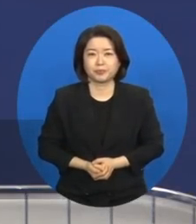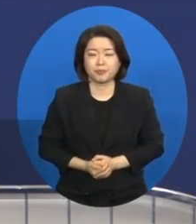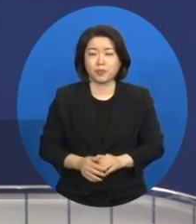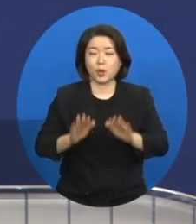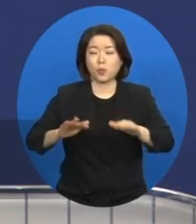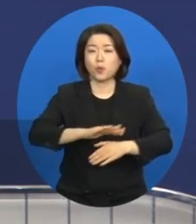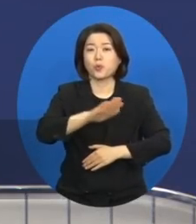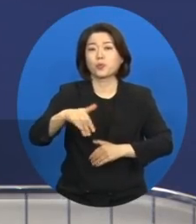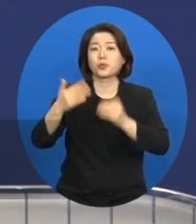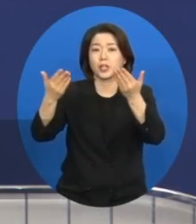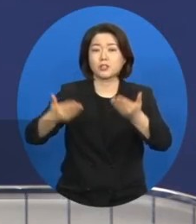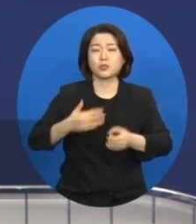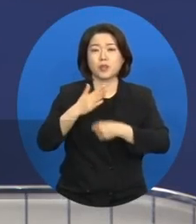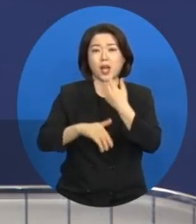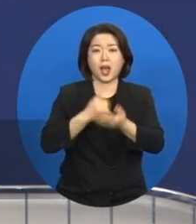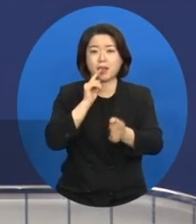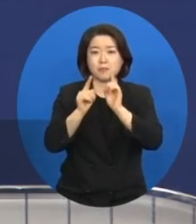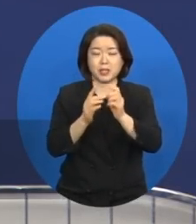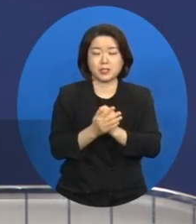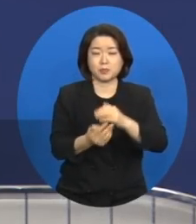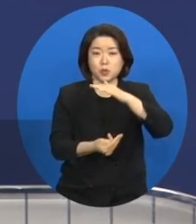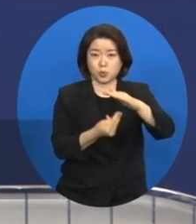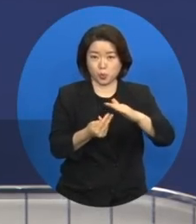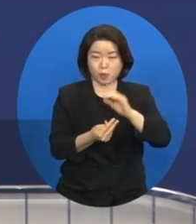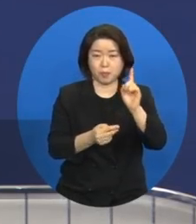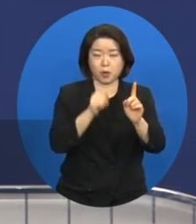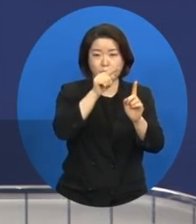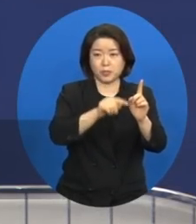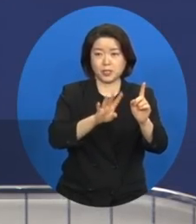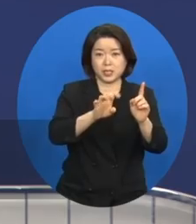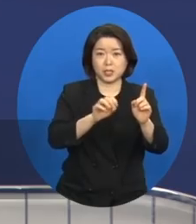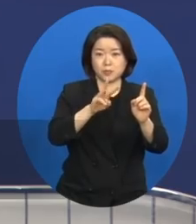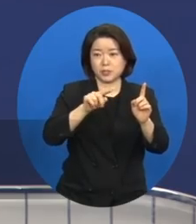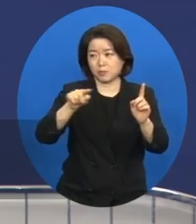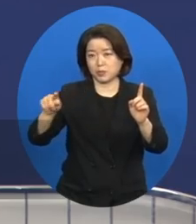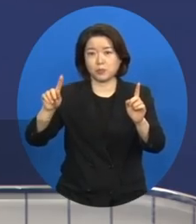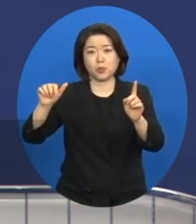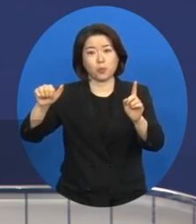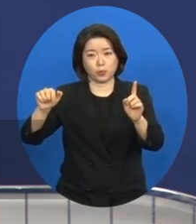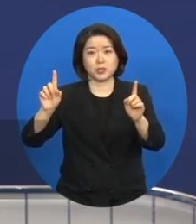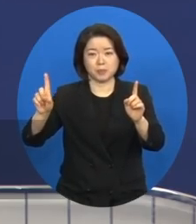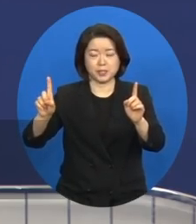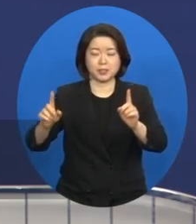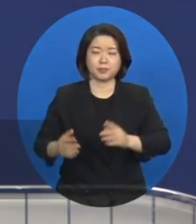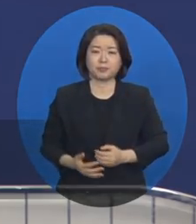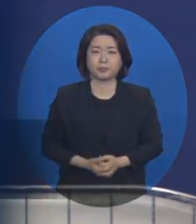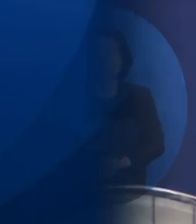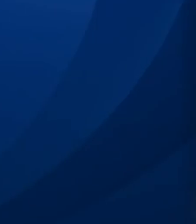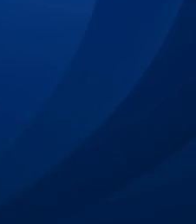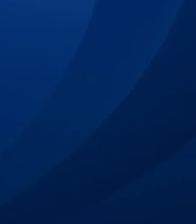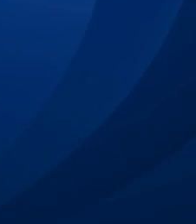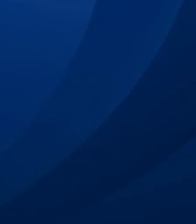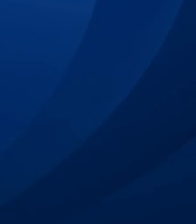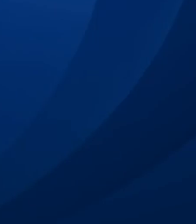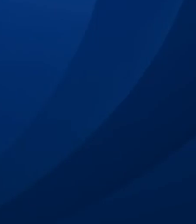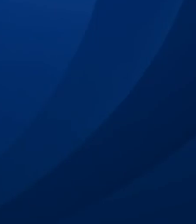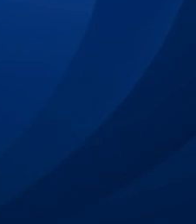오늘 우리에게 주신 하나님의 말씀은 요한복음 1장 43절부터 51절까지 말씀입니다.